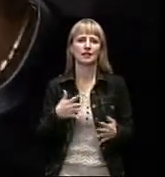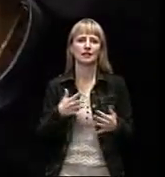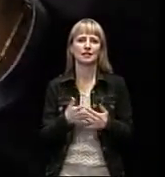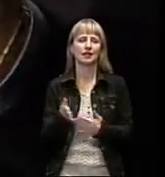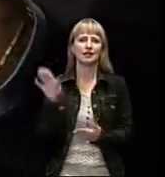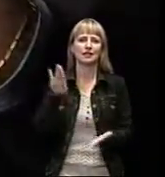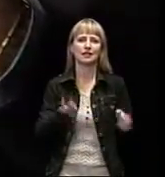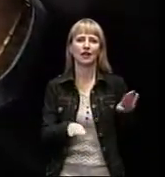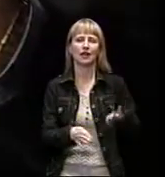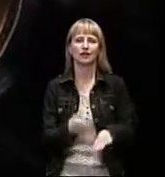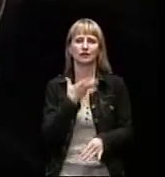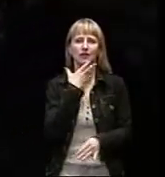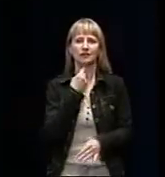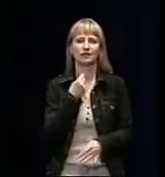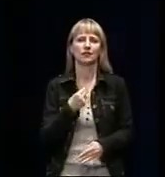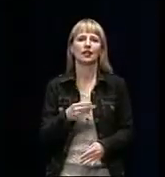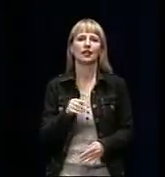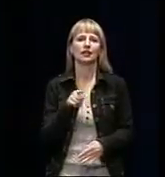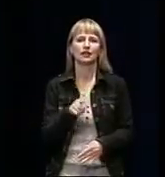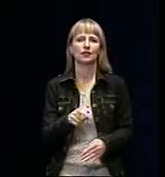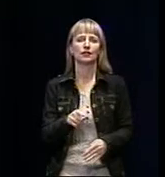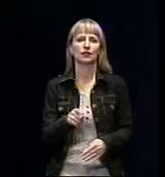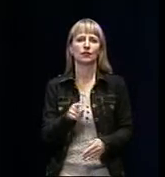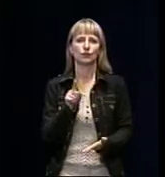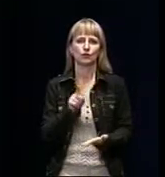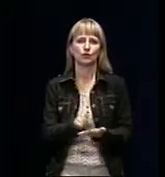сувора врода, ти мусиш бути